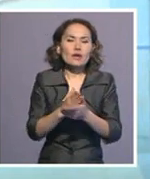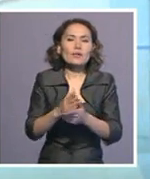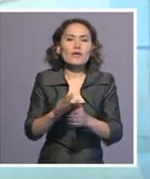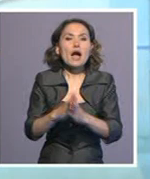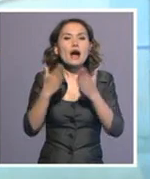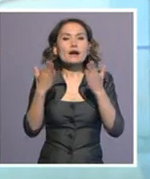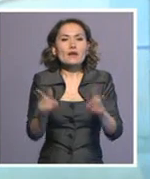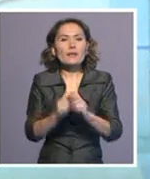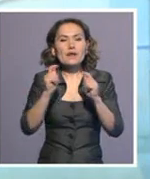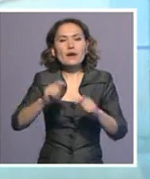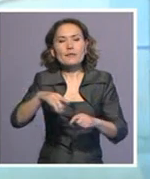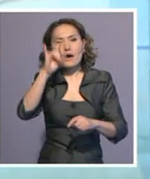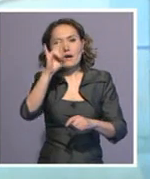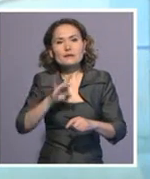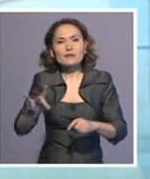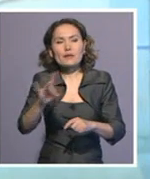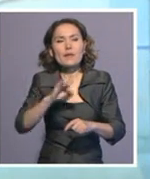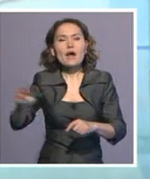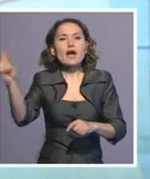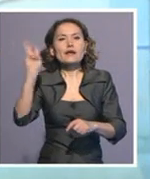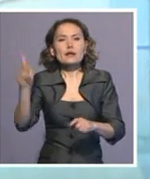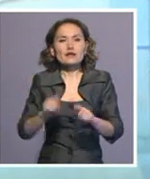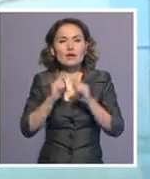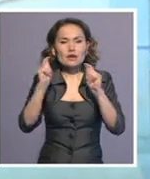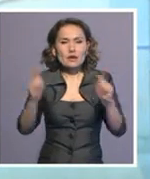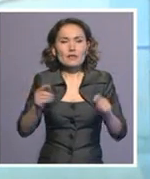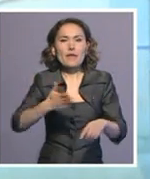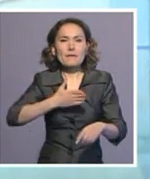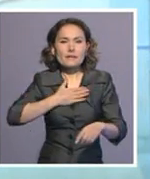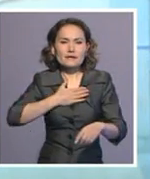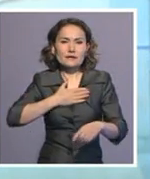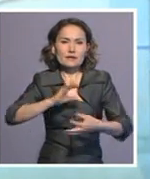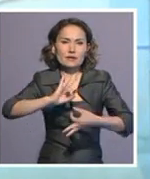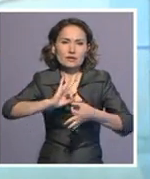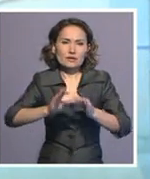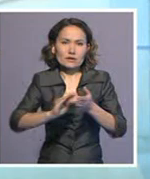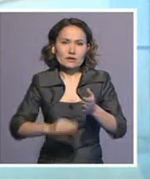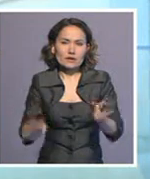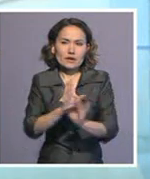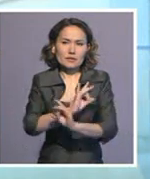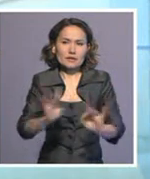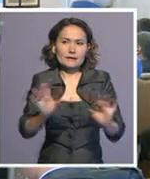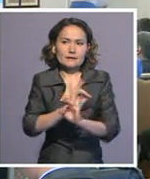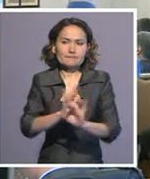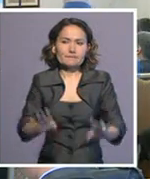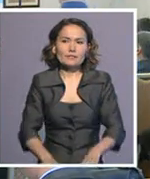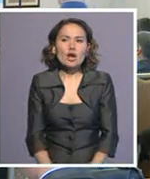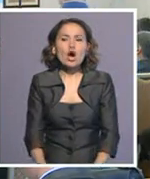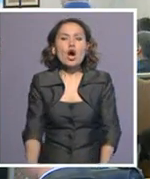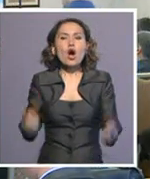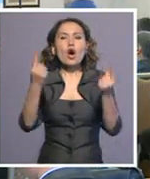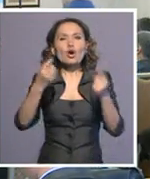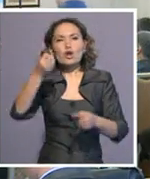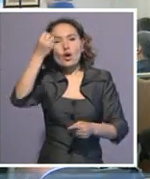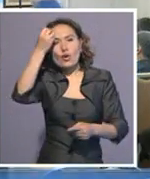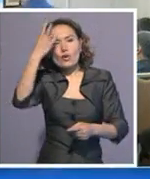тұсаукесер рәсімі еліміздің Анкарадағы елшілігінде өтті. Тақырыпты Түркиядағы меншікті тілшіміз Бақытжан Омар тарқатады. Ұлы ойшыл Абай Құнанбаевтың